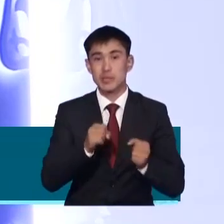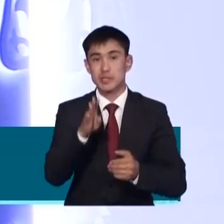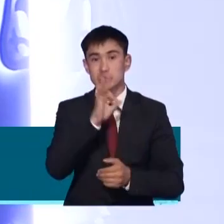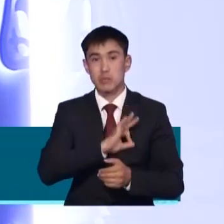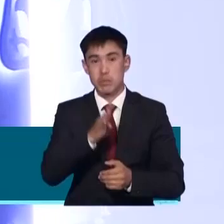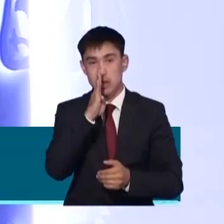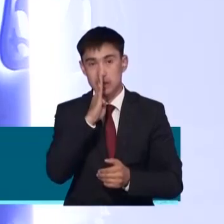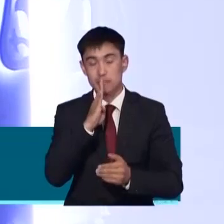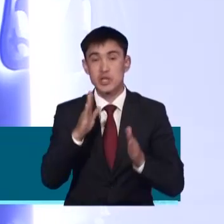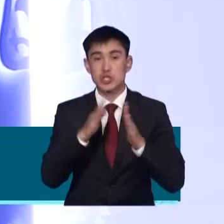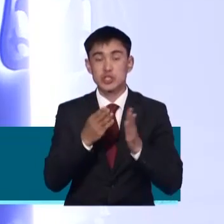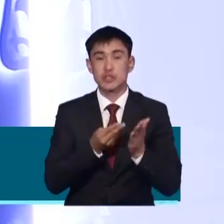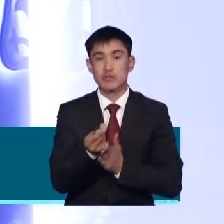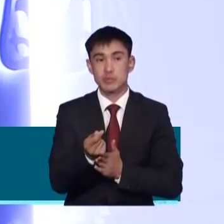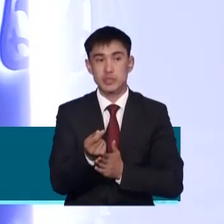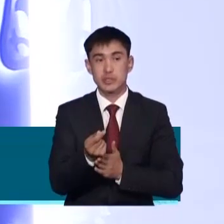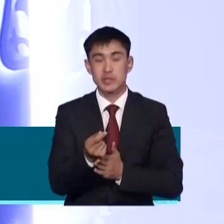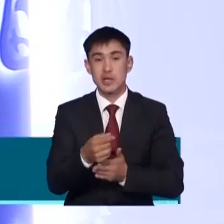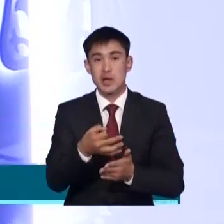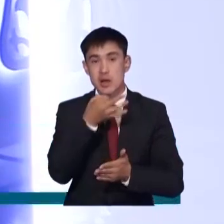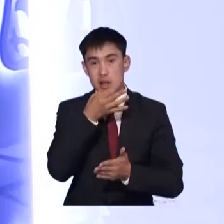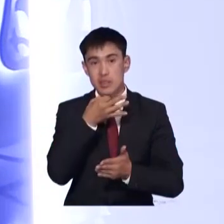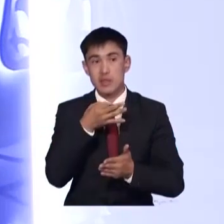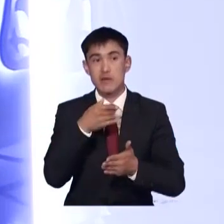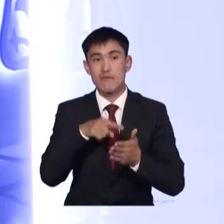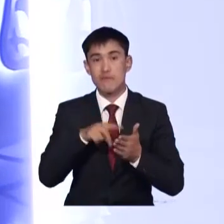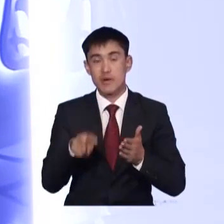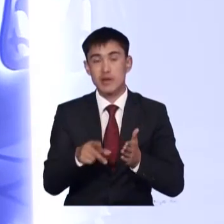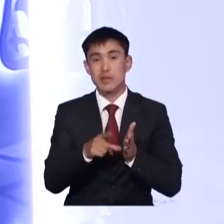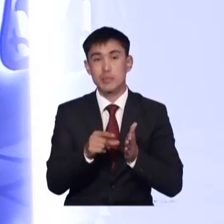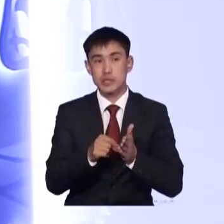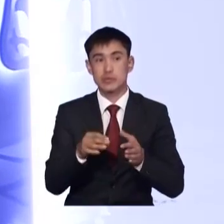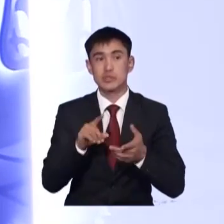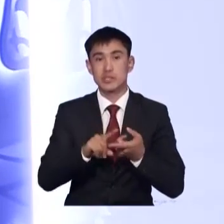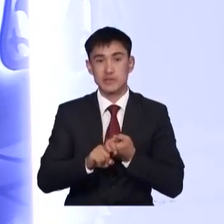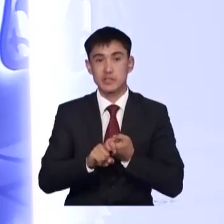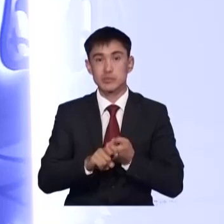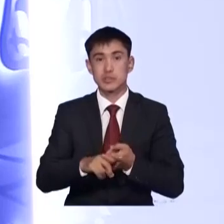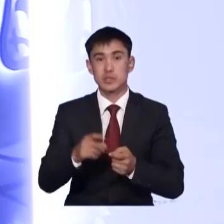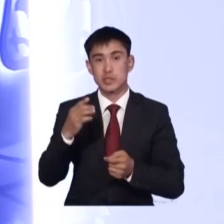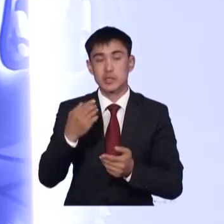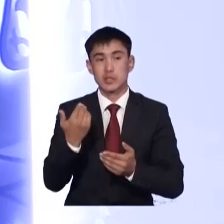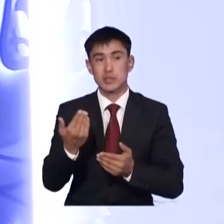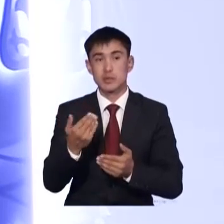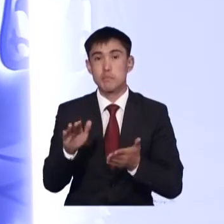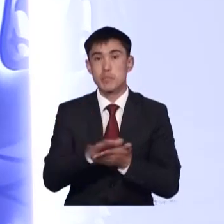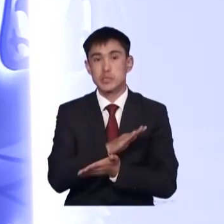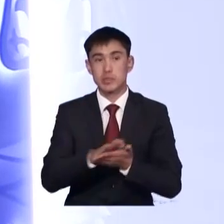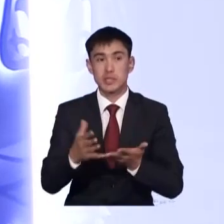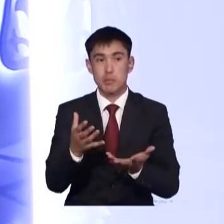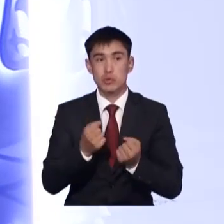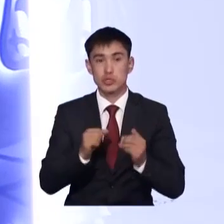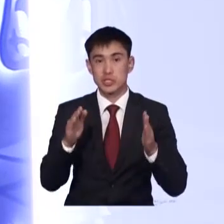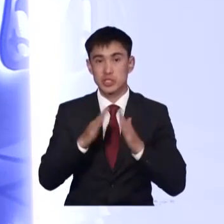зарплата жилищные выплаты ранний выход на пенсию в зависимости от выс лет бесплатные